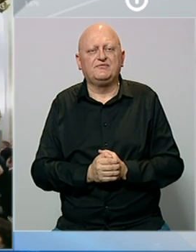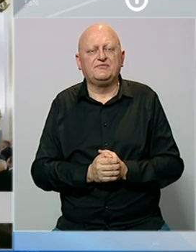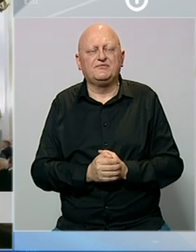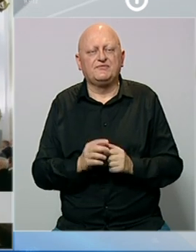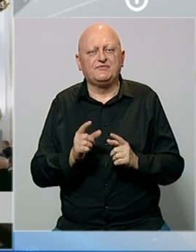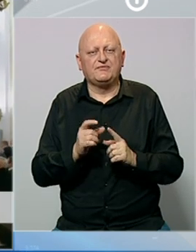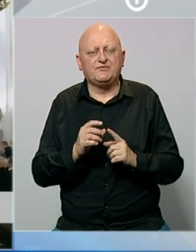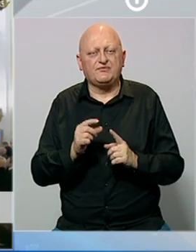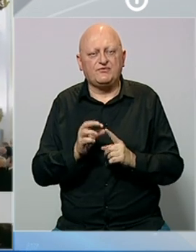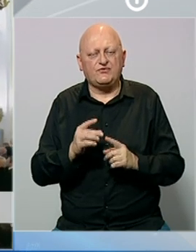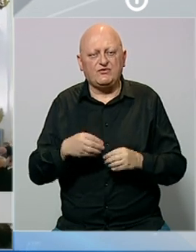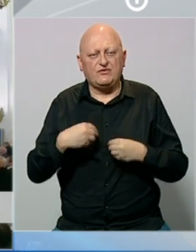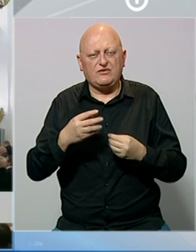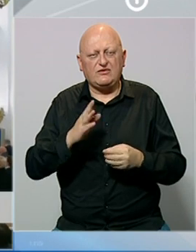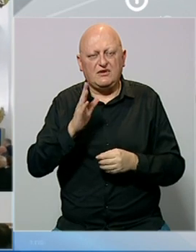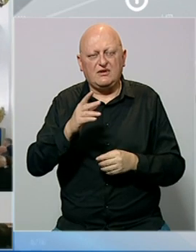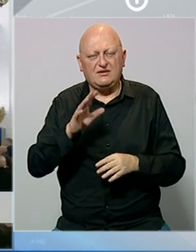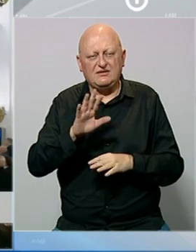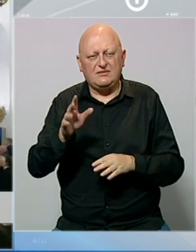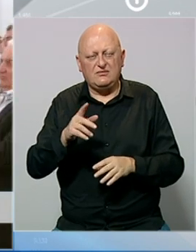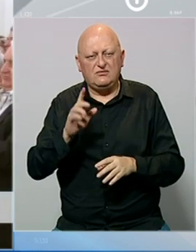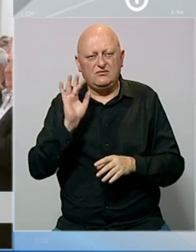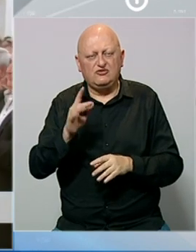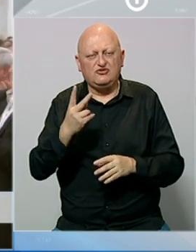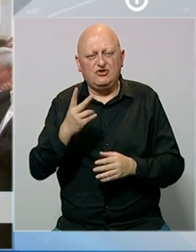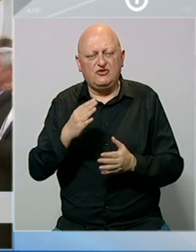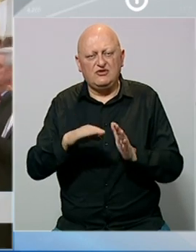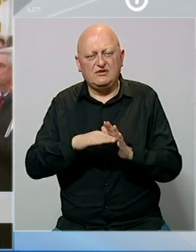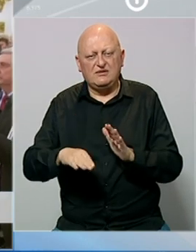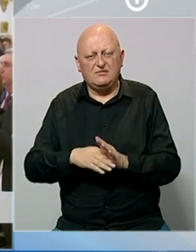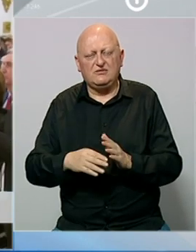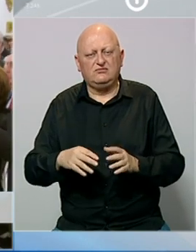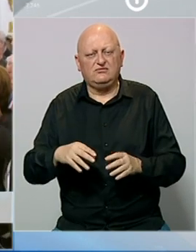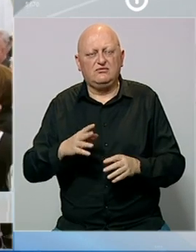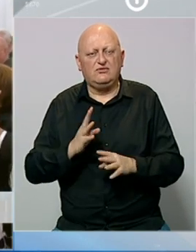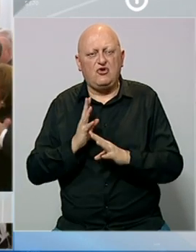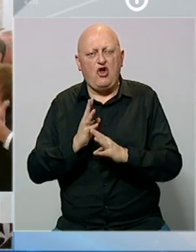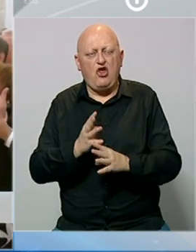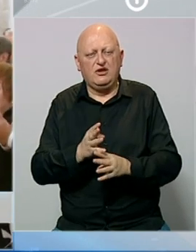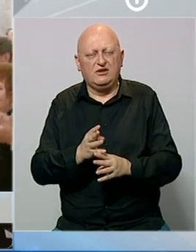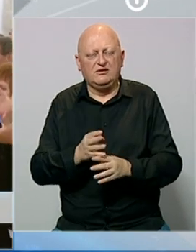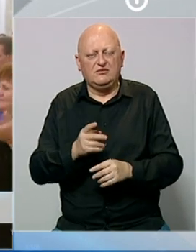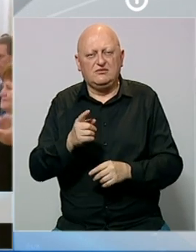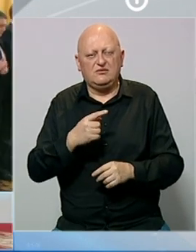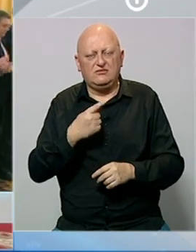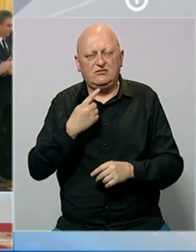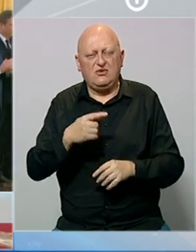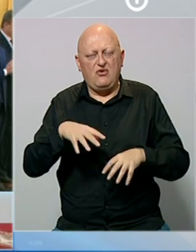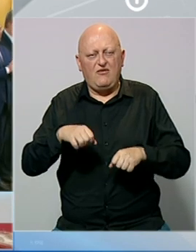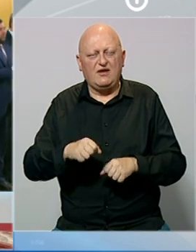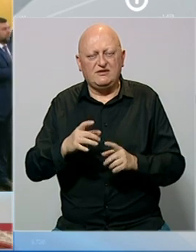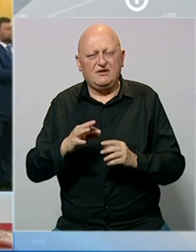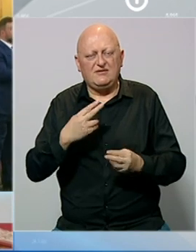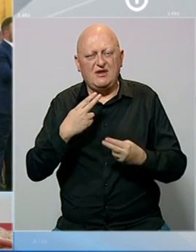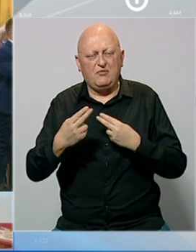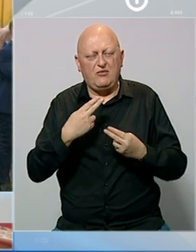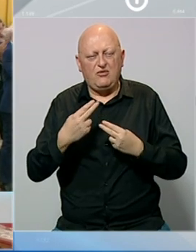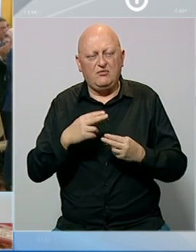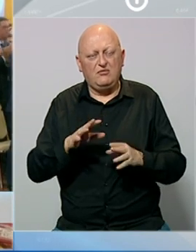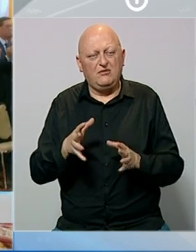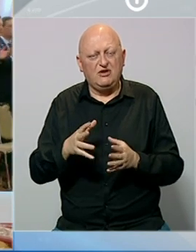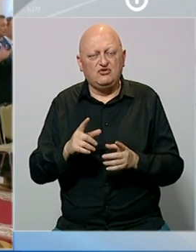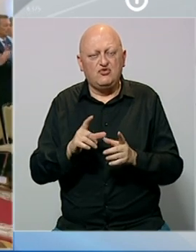Putin se u govoru obrušio na Zapad, optuživši ga za dvostruke standarde, hegemonizam i kolonijalizam. Pozvao je vlasti u Kijevu na pregovore.